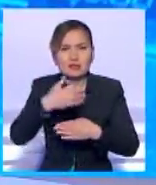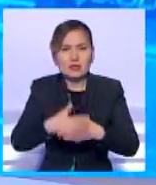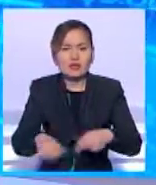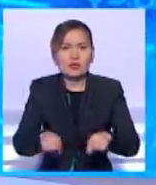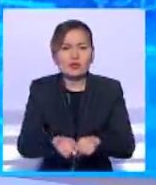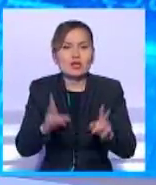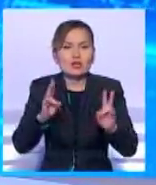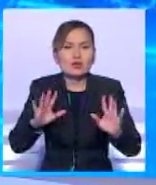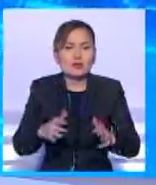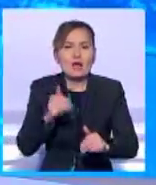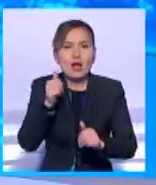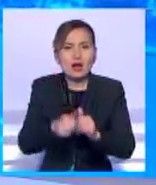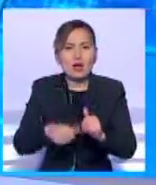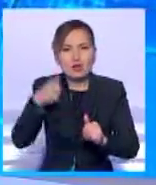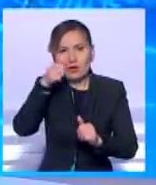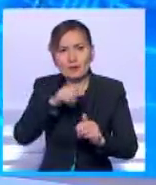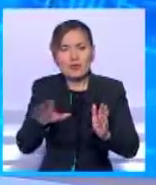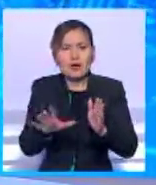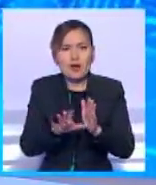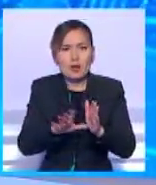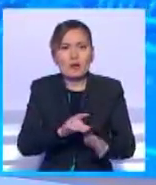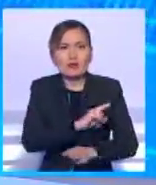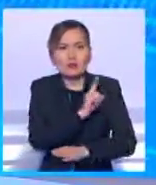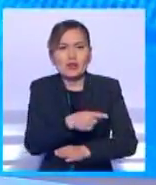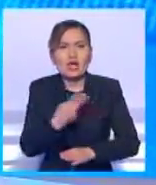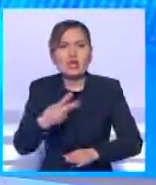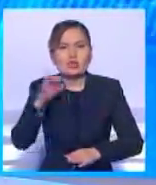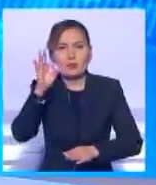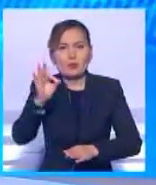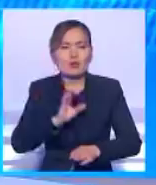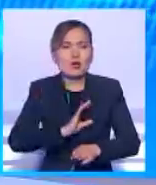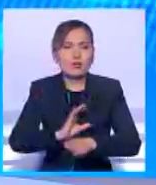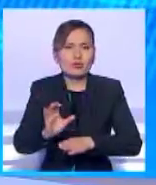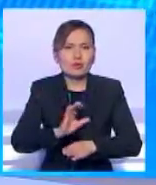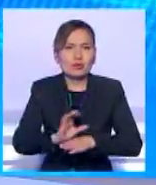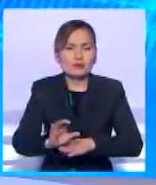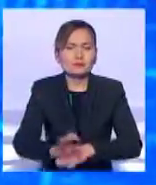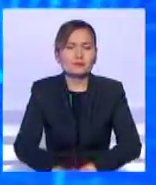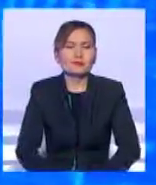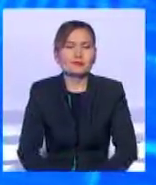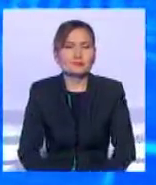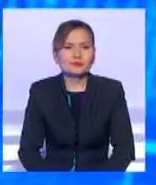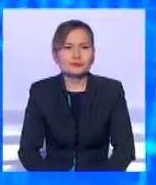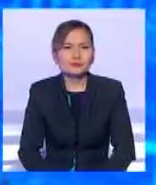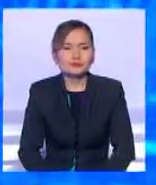Ол елдің жыл сайын пайдаланатын электр қуатының 20% өндіреді.